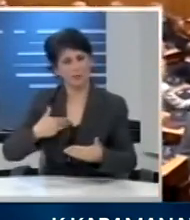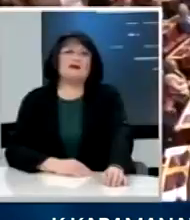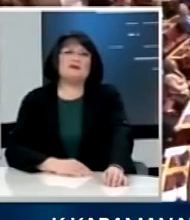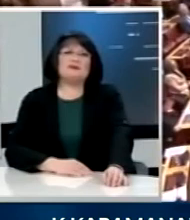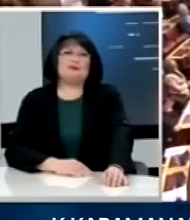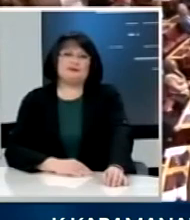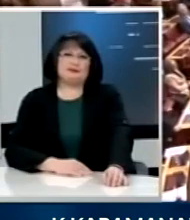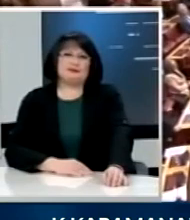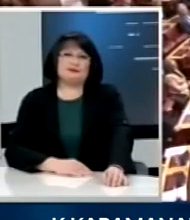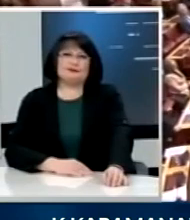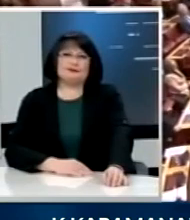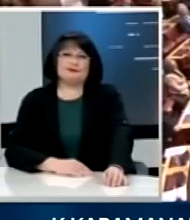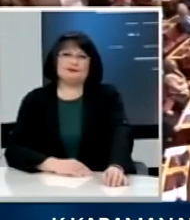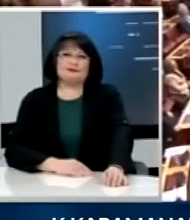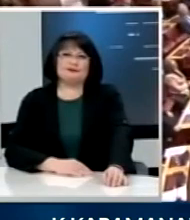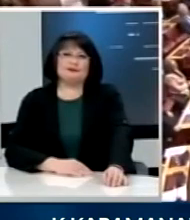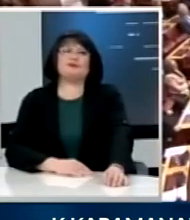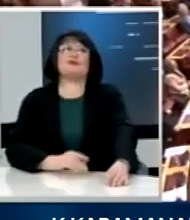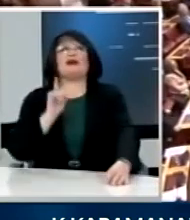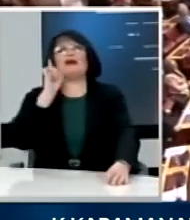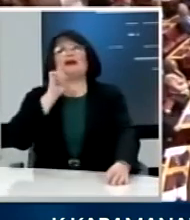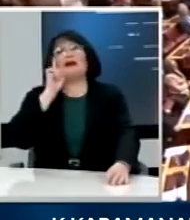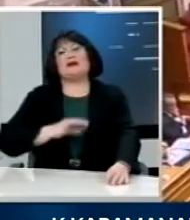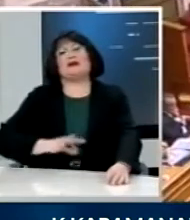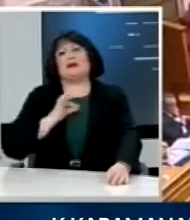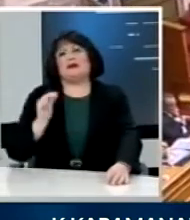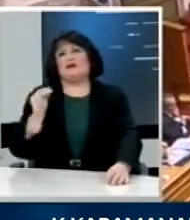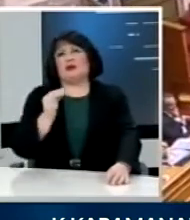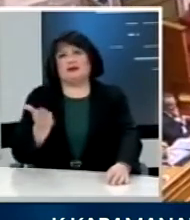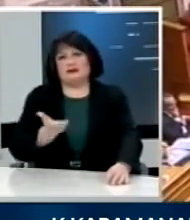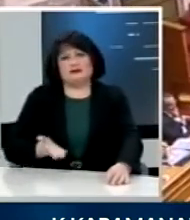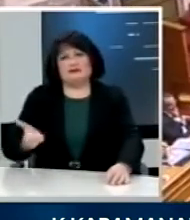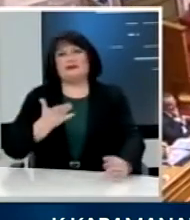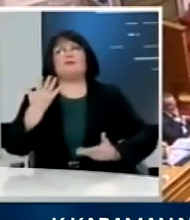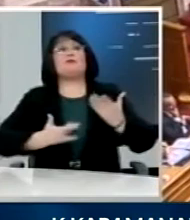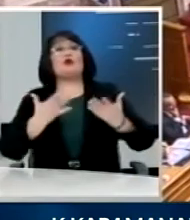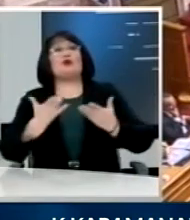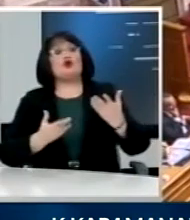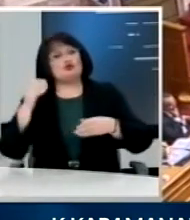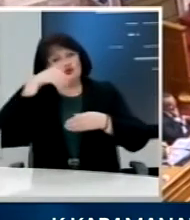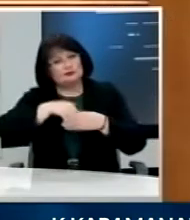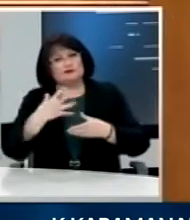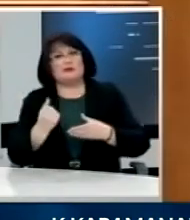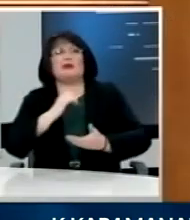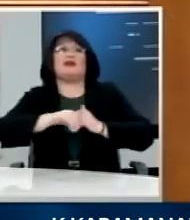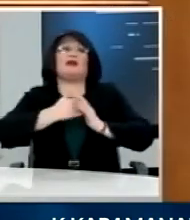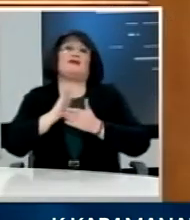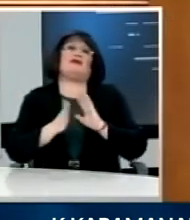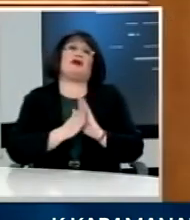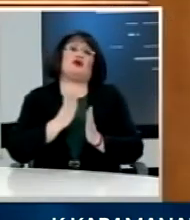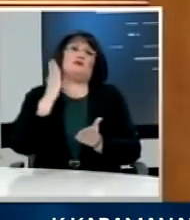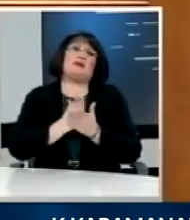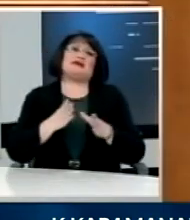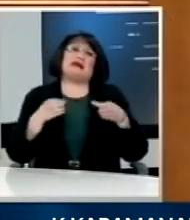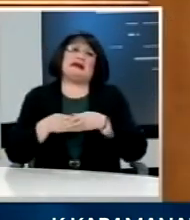κάνοντας αναφορά στη μεσαία τάξη. Κυρίες και κύριοι βουλευτές, ο προϋπολογισμός δεν κρύβει το ενδιαφέρον του για τη